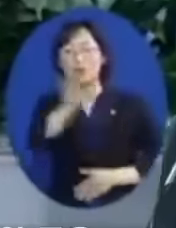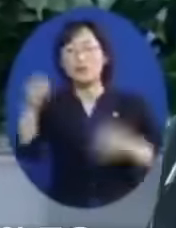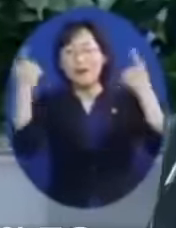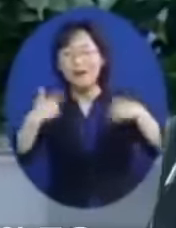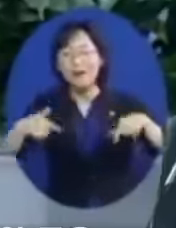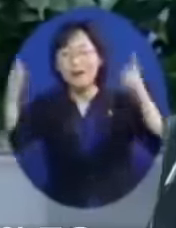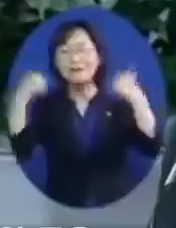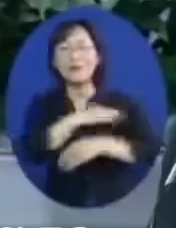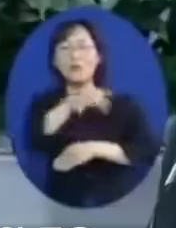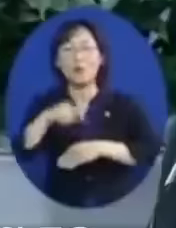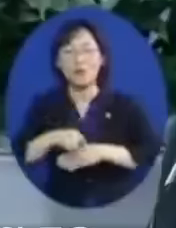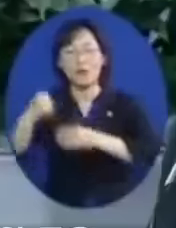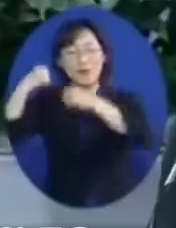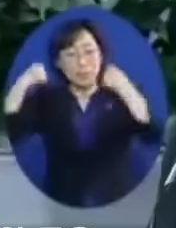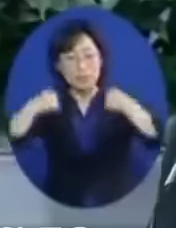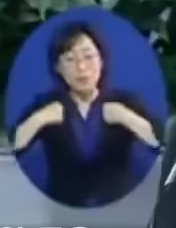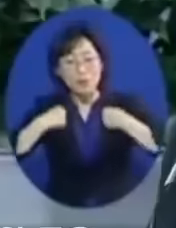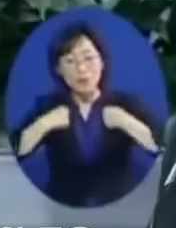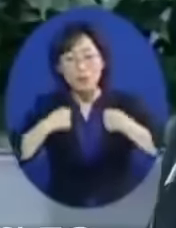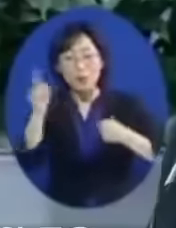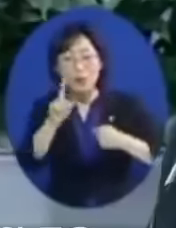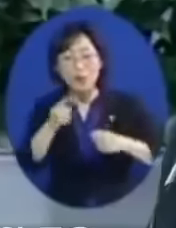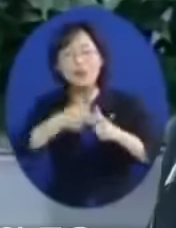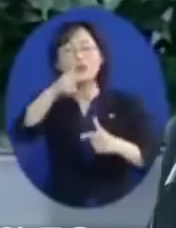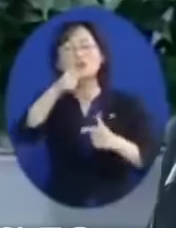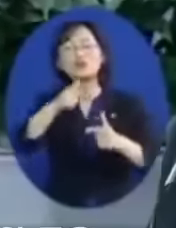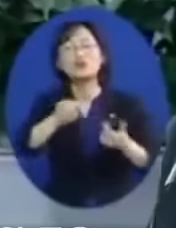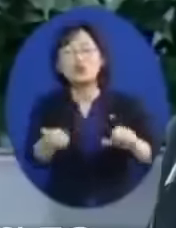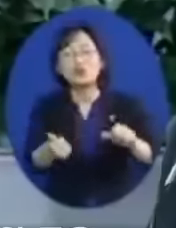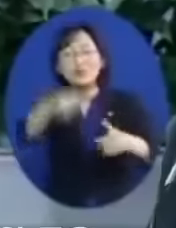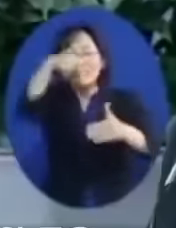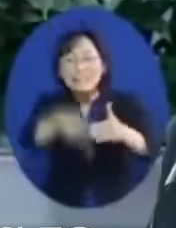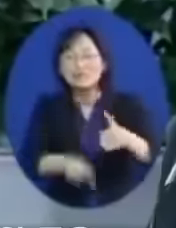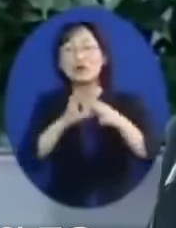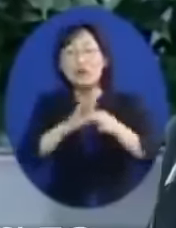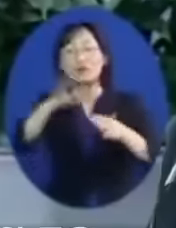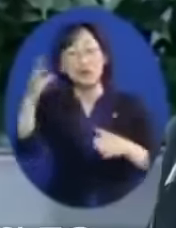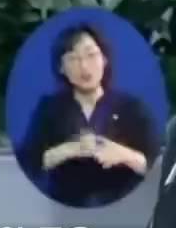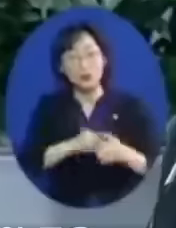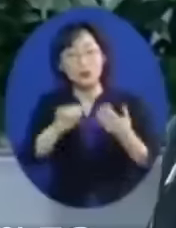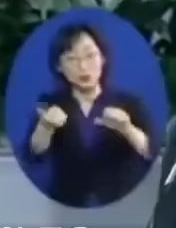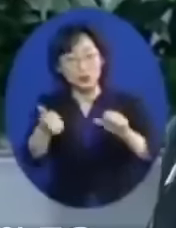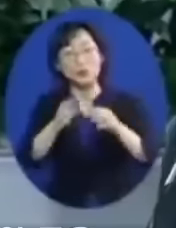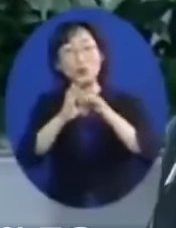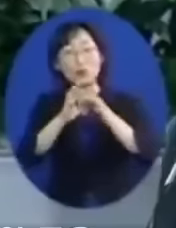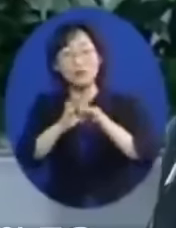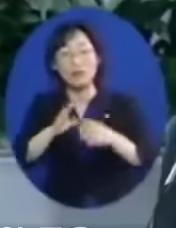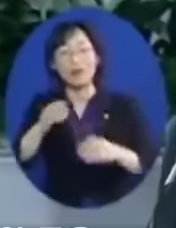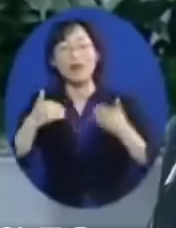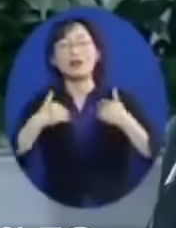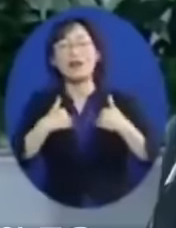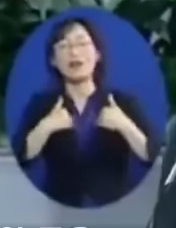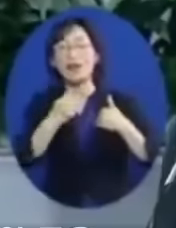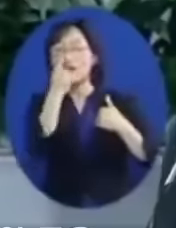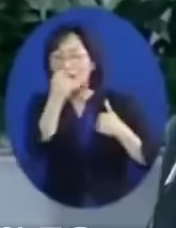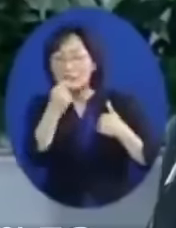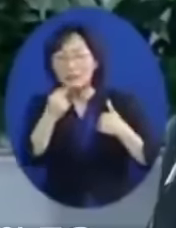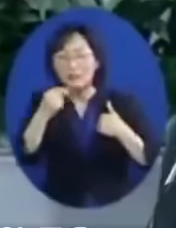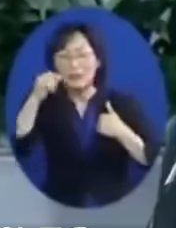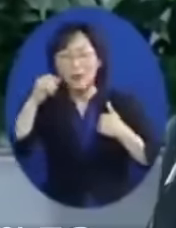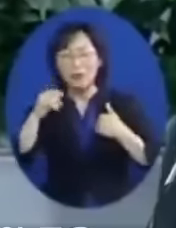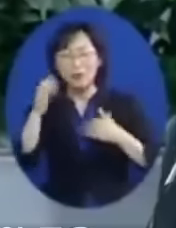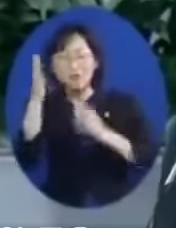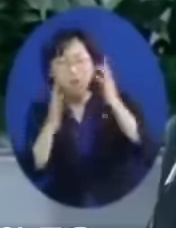몸에 짊어진다는 것은 예수의 죽음을 깊이 관심을 가지고 그 죽음을 통해서 나의 가시와 은극히